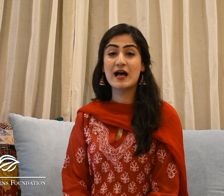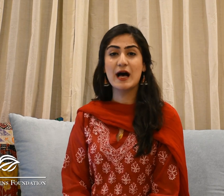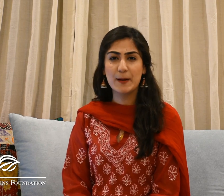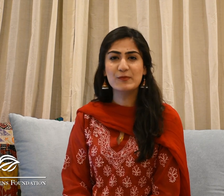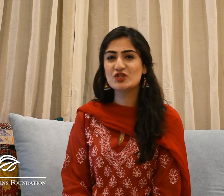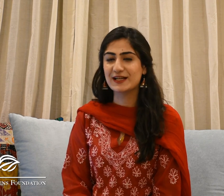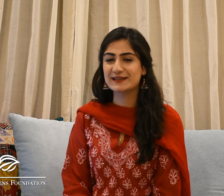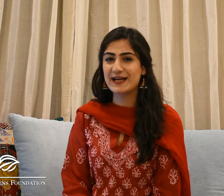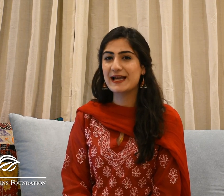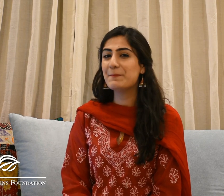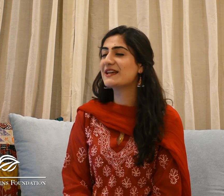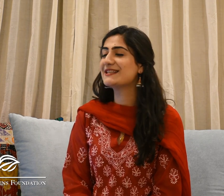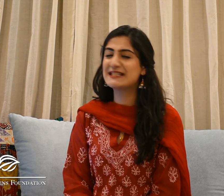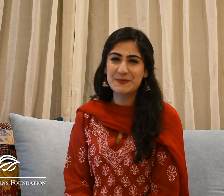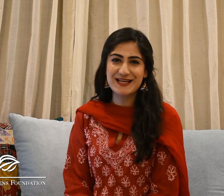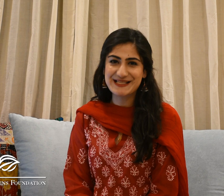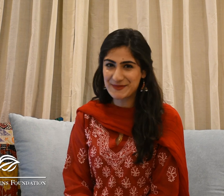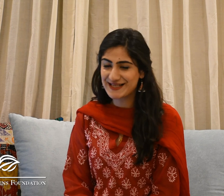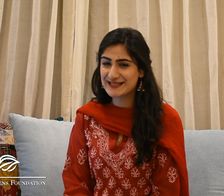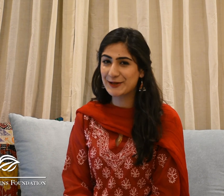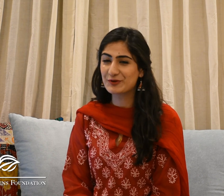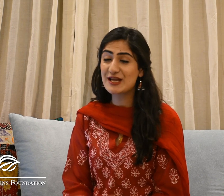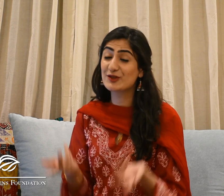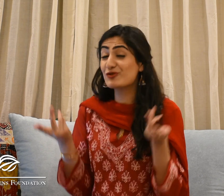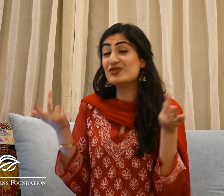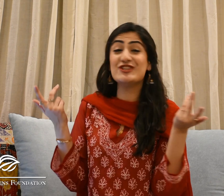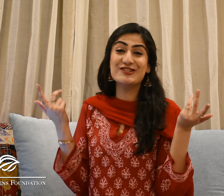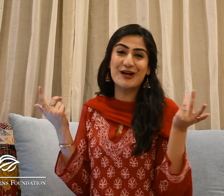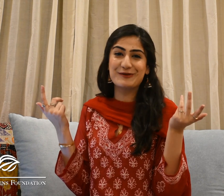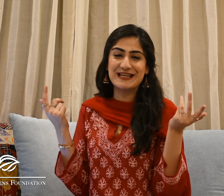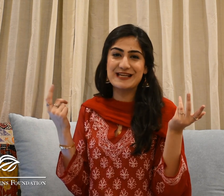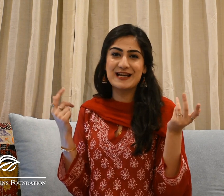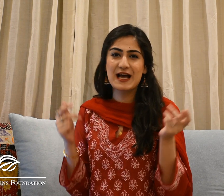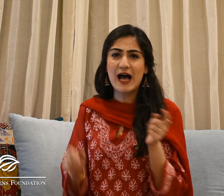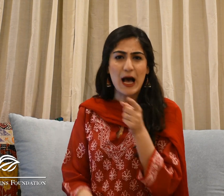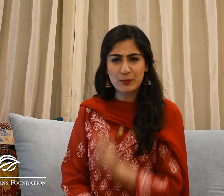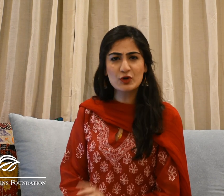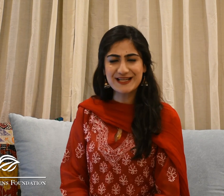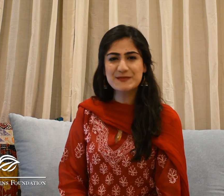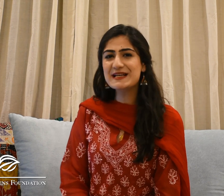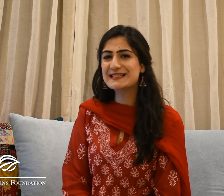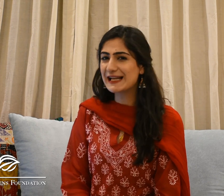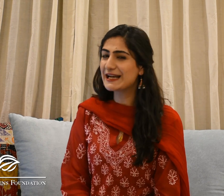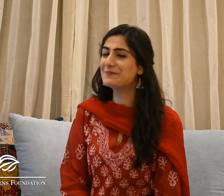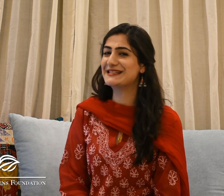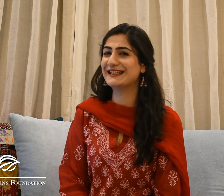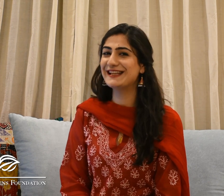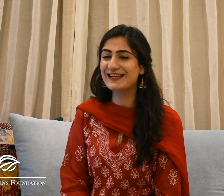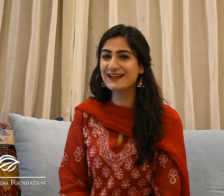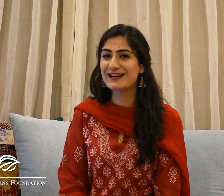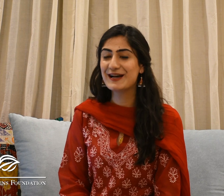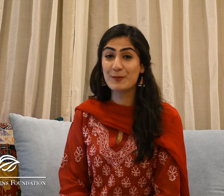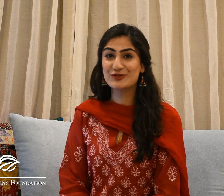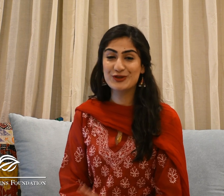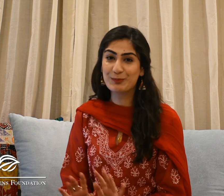हैं। अब मुझे लगता है मैं किसी भी रेस में हिस्सा लूँगी तो जीत जाऊँगी। आपको रेस में हिस्सा लेना पसंद